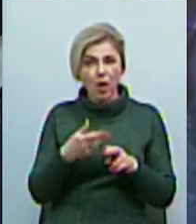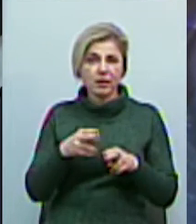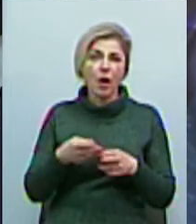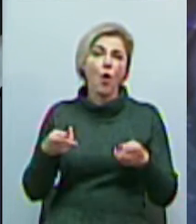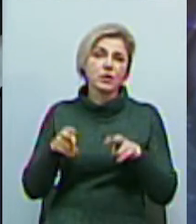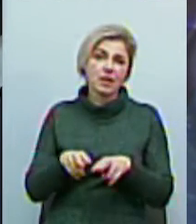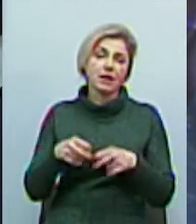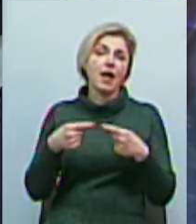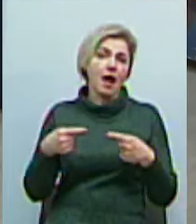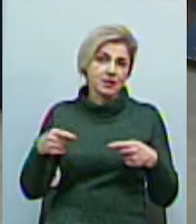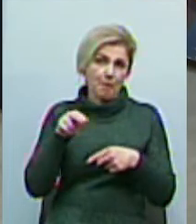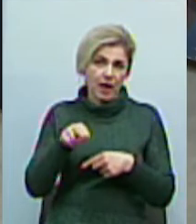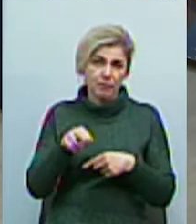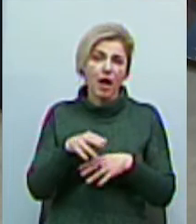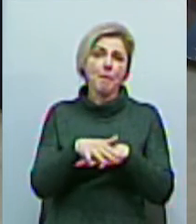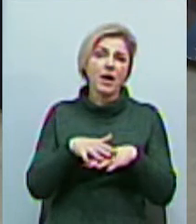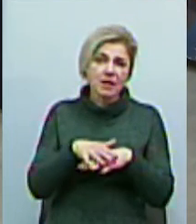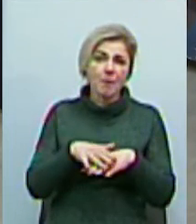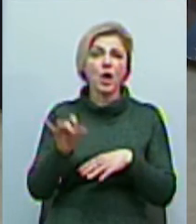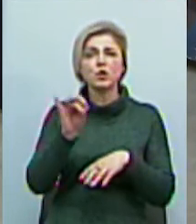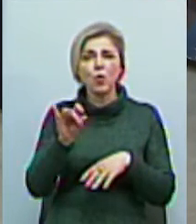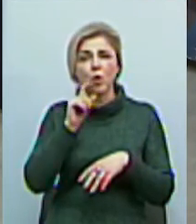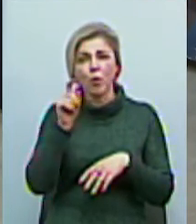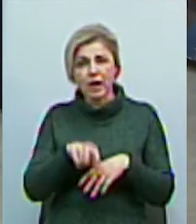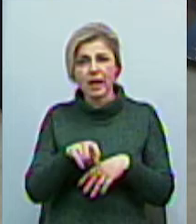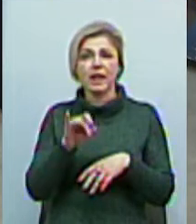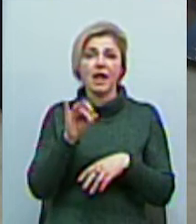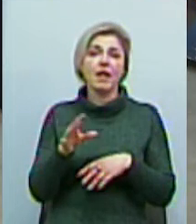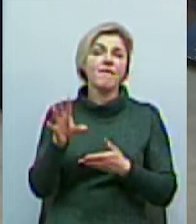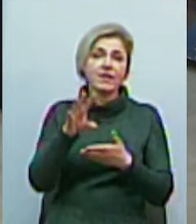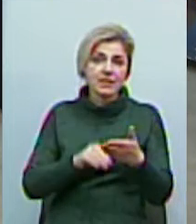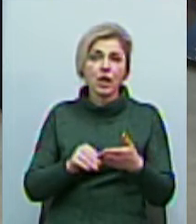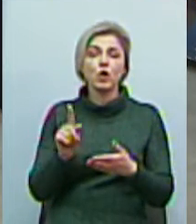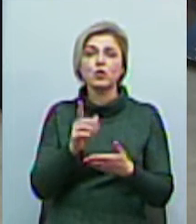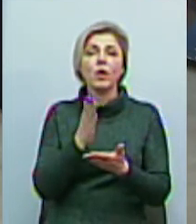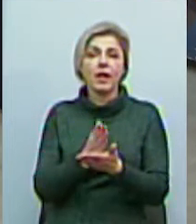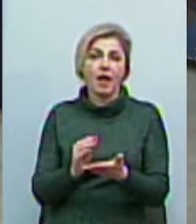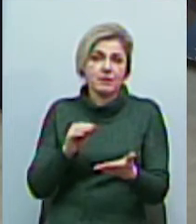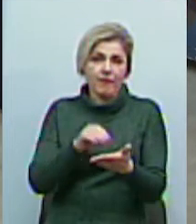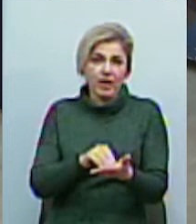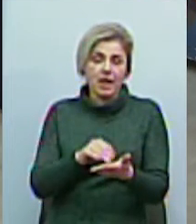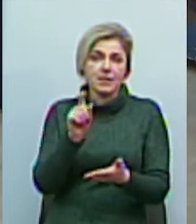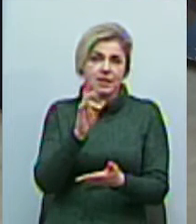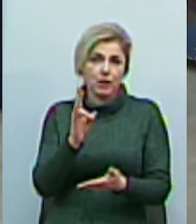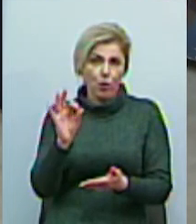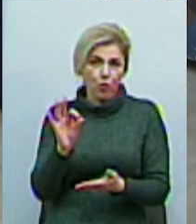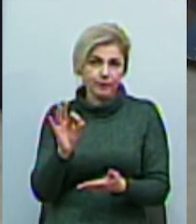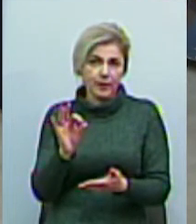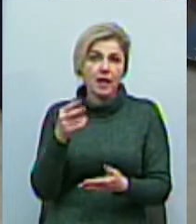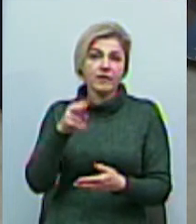Це математика, історія України, хімія, фізика – всі ті предмети, які заявлені до зовнішнього незалежного